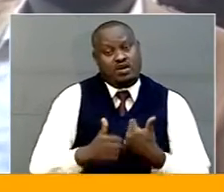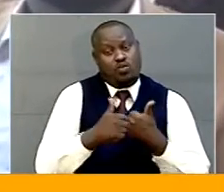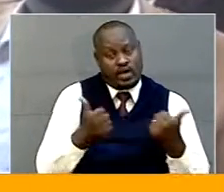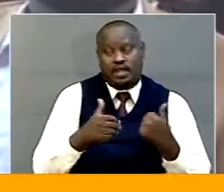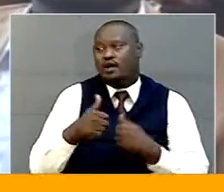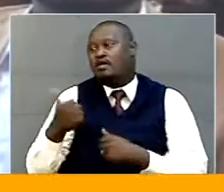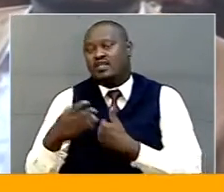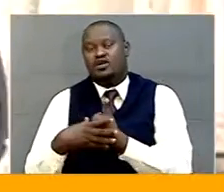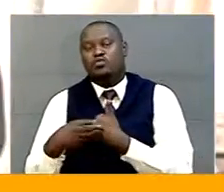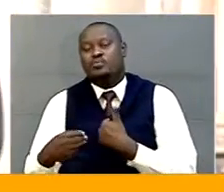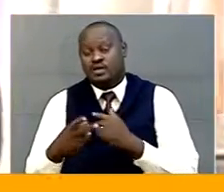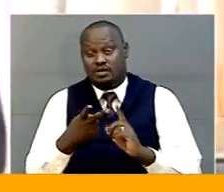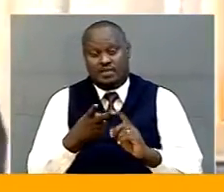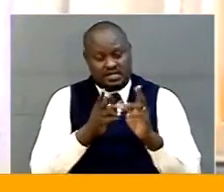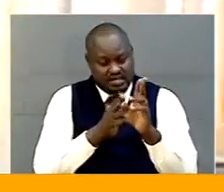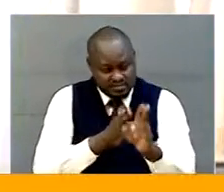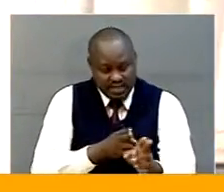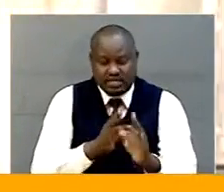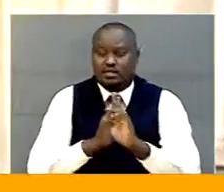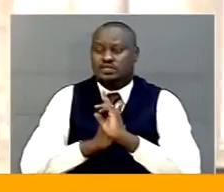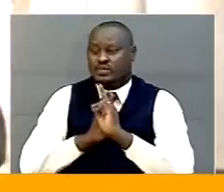ekitiibwa n'okwagalananga.